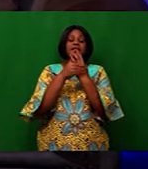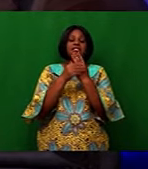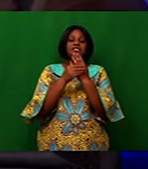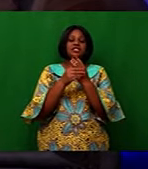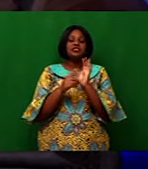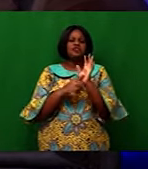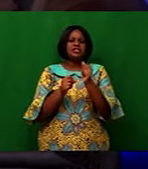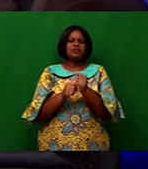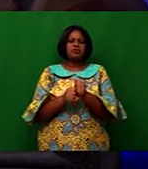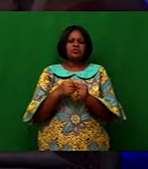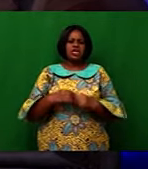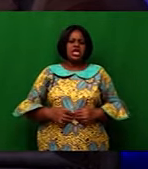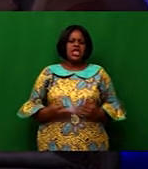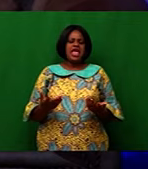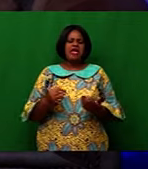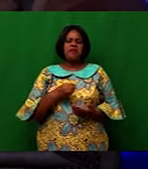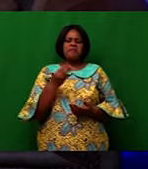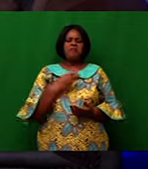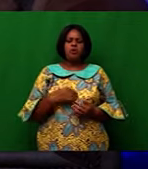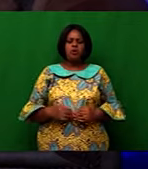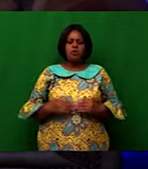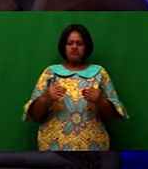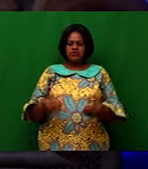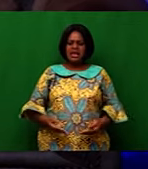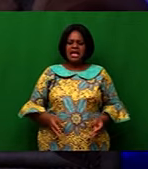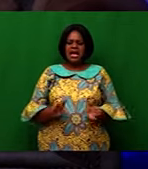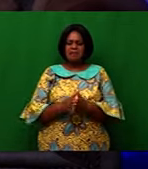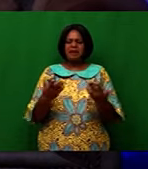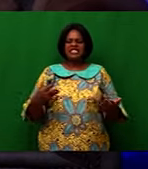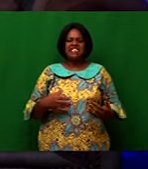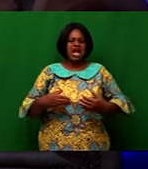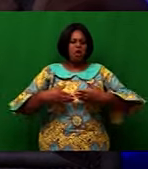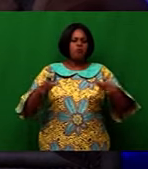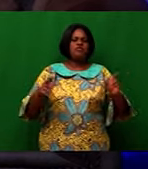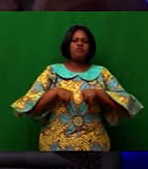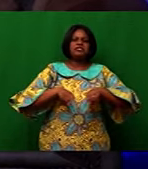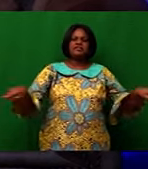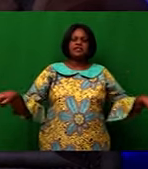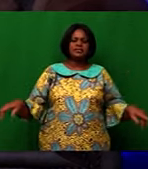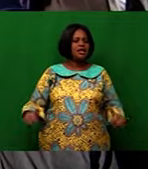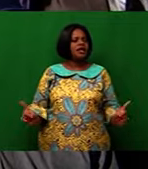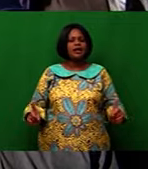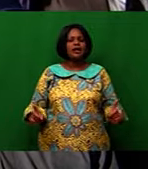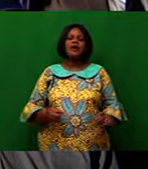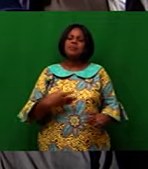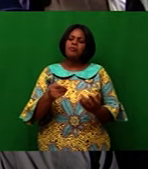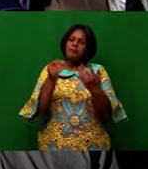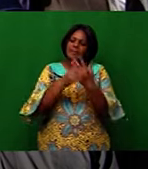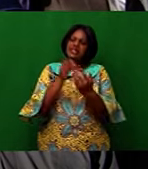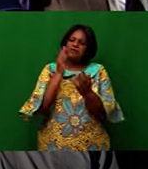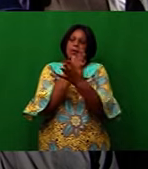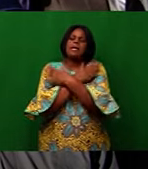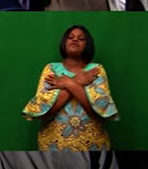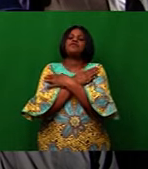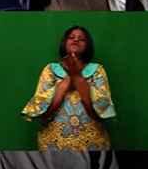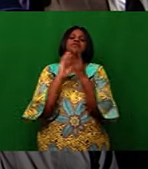kuti kana vanhu vashaya vana movaita kuti varambane kani vanhu vanoroorerana rudo kamunogona kugarisana upenyu hwese musina kana